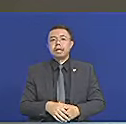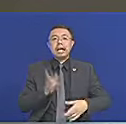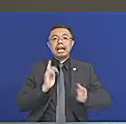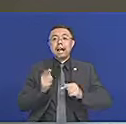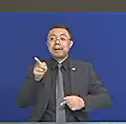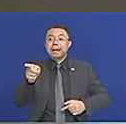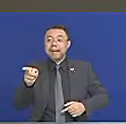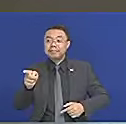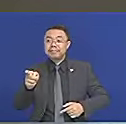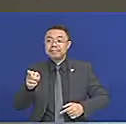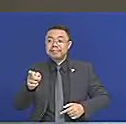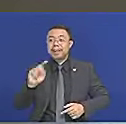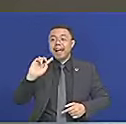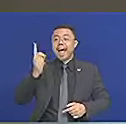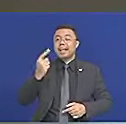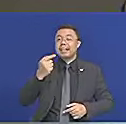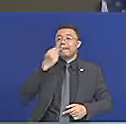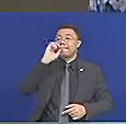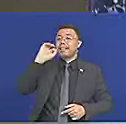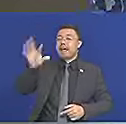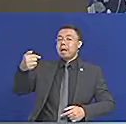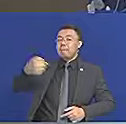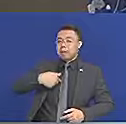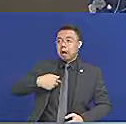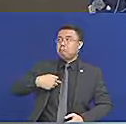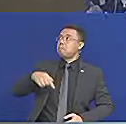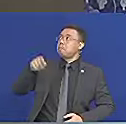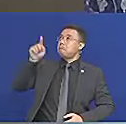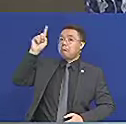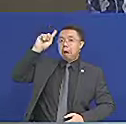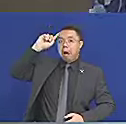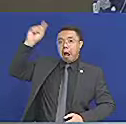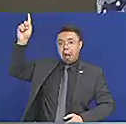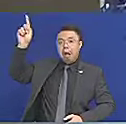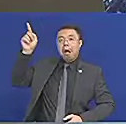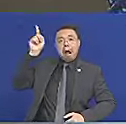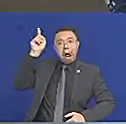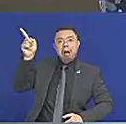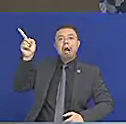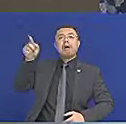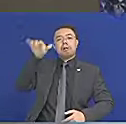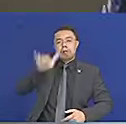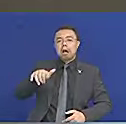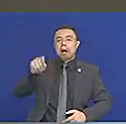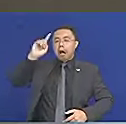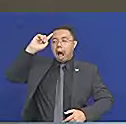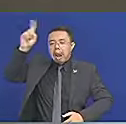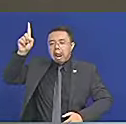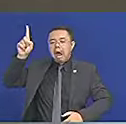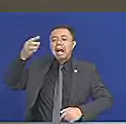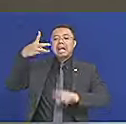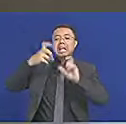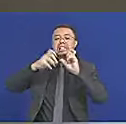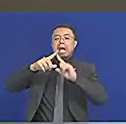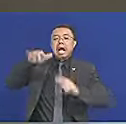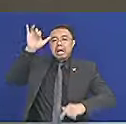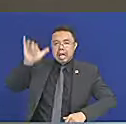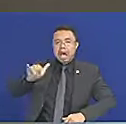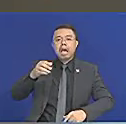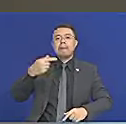Kalau kamu hanya mengaku percaya Allah itu ada, Allah itu esa,